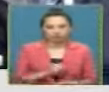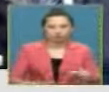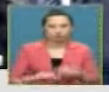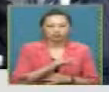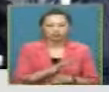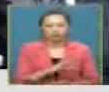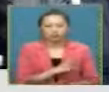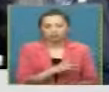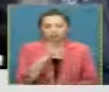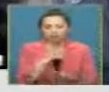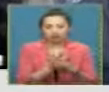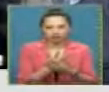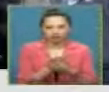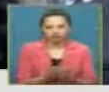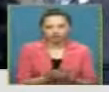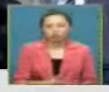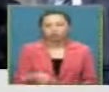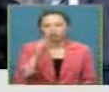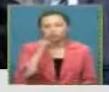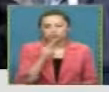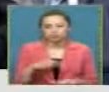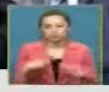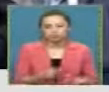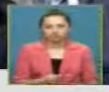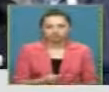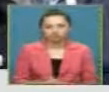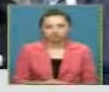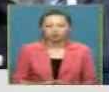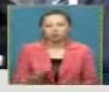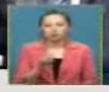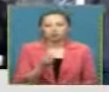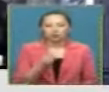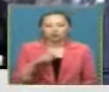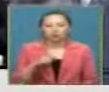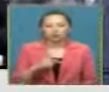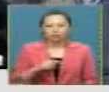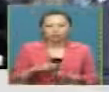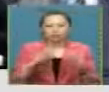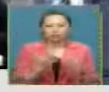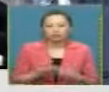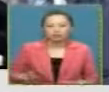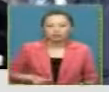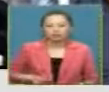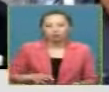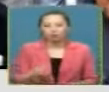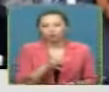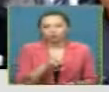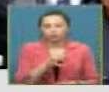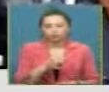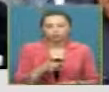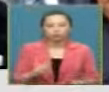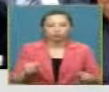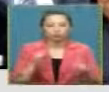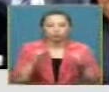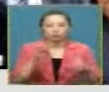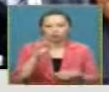бар, соны көрсету үшін осы оңтүстік Қазақстанға келіп отыр. Осы стадионның директоры облыстық спорт